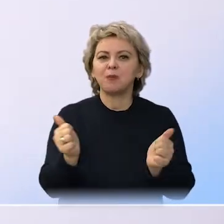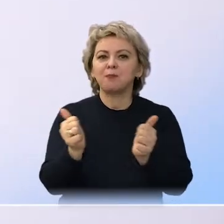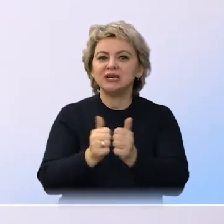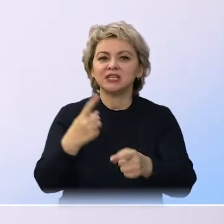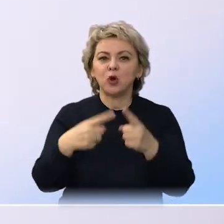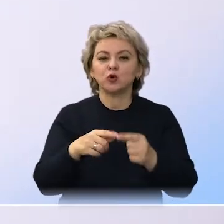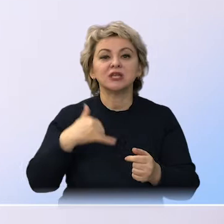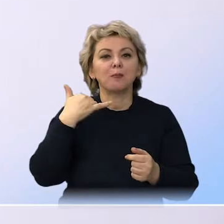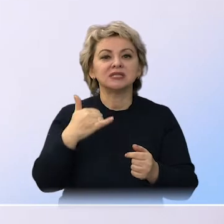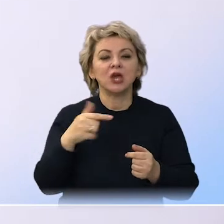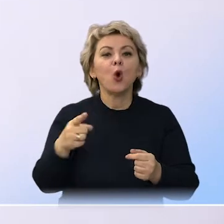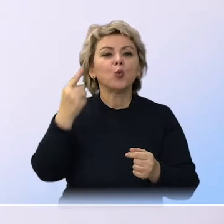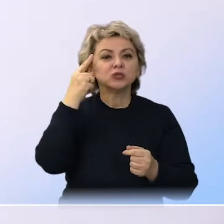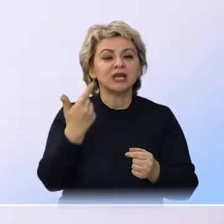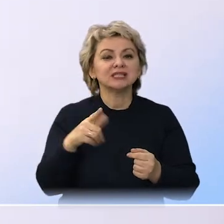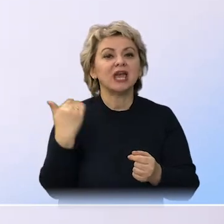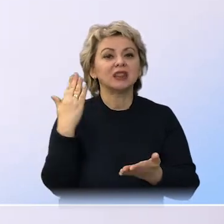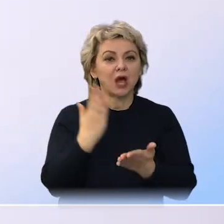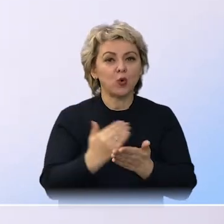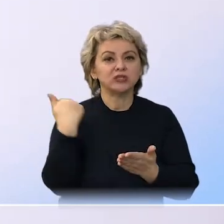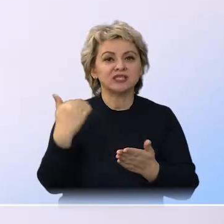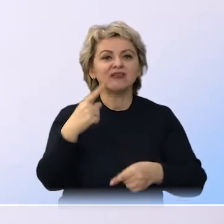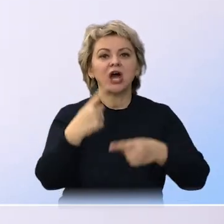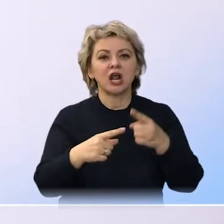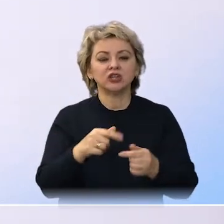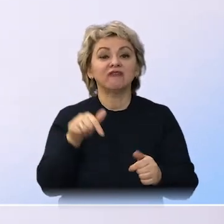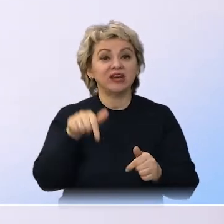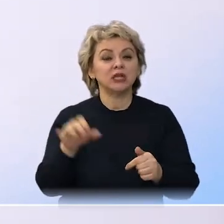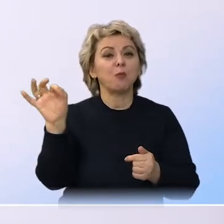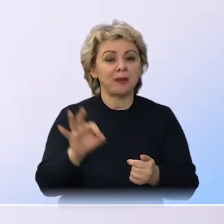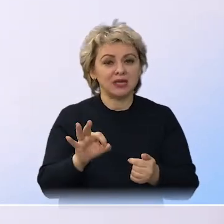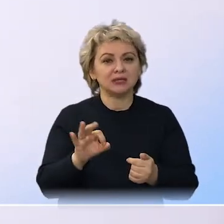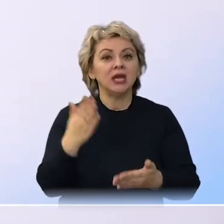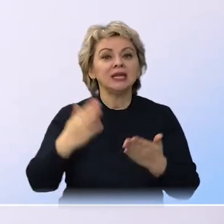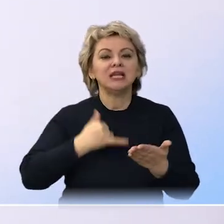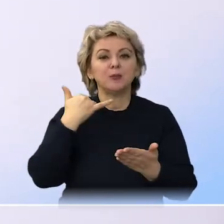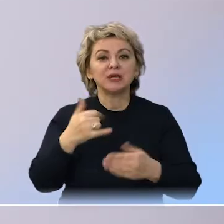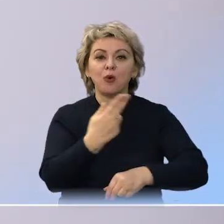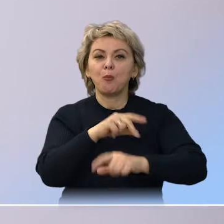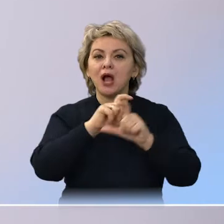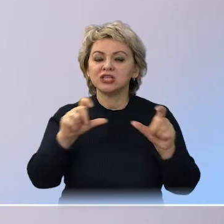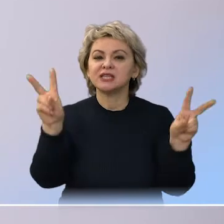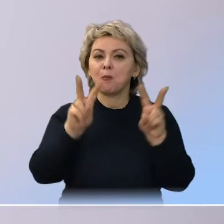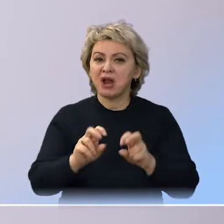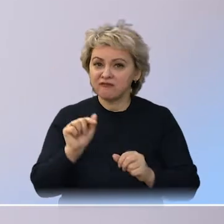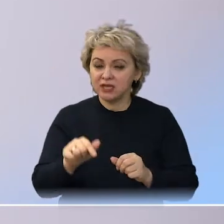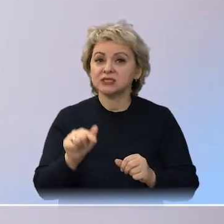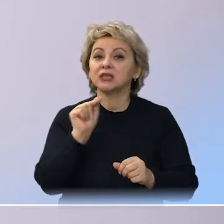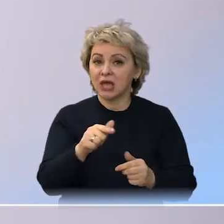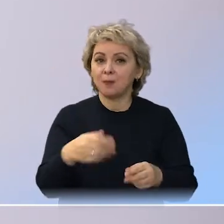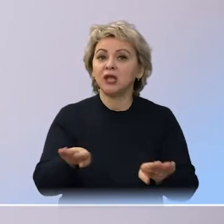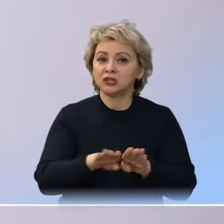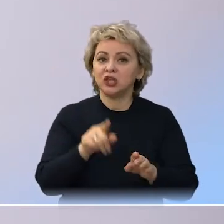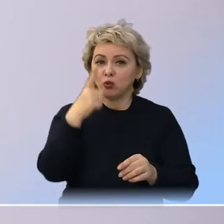по телефону и узнайте, где находятся ваши родные в данный момент. Или позвоните в больницу и проверьте там